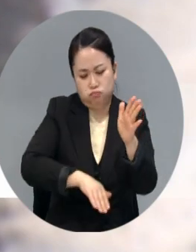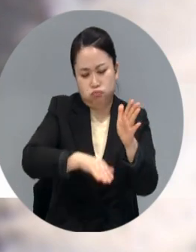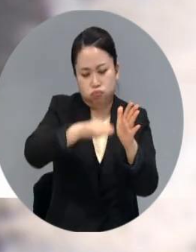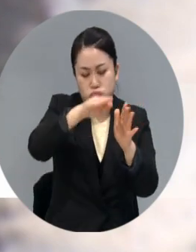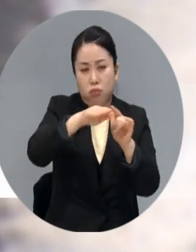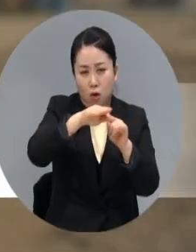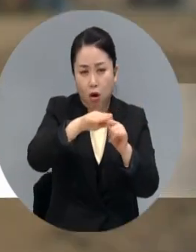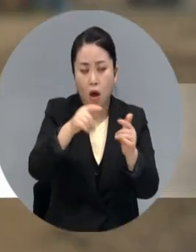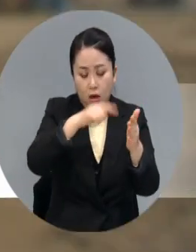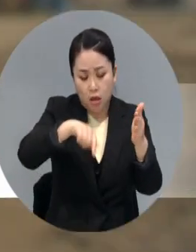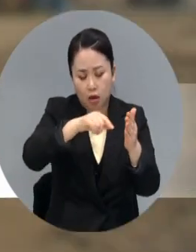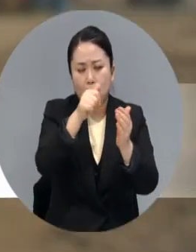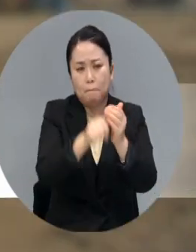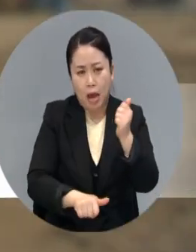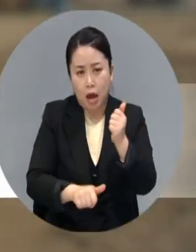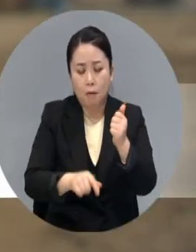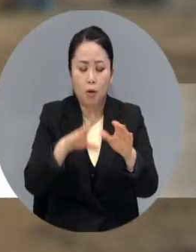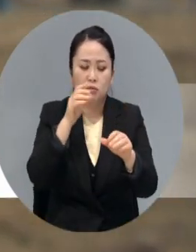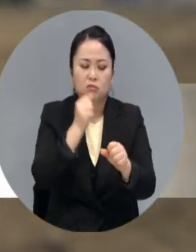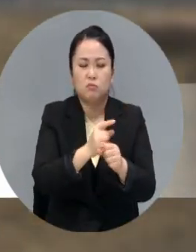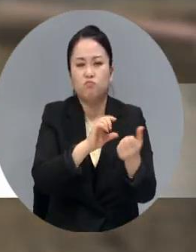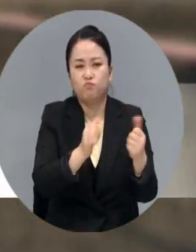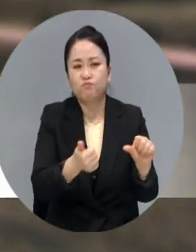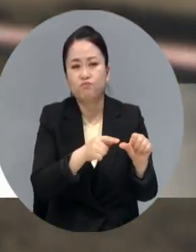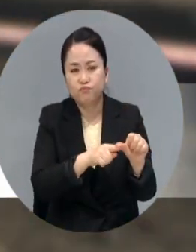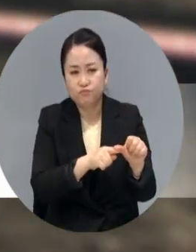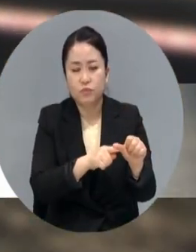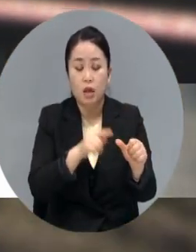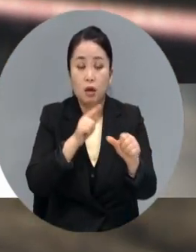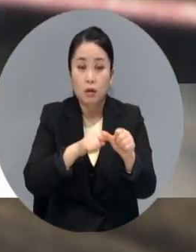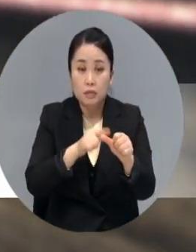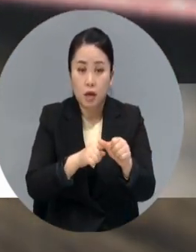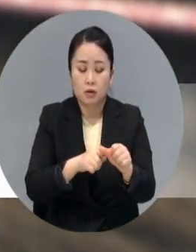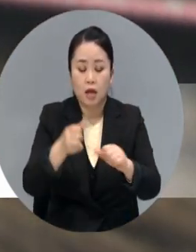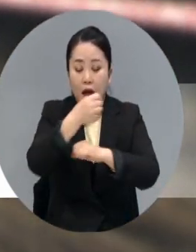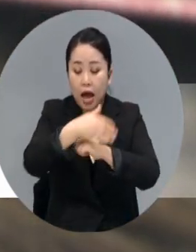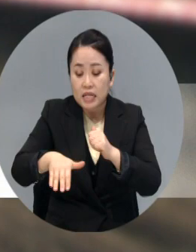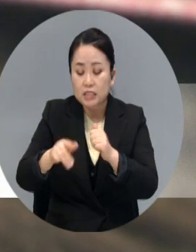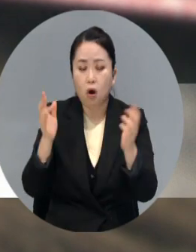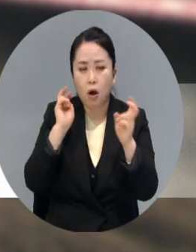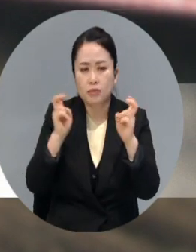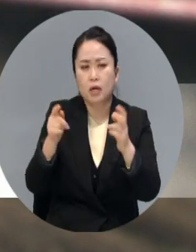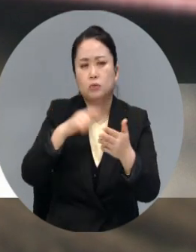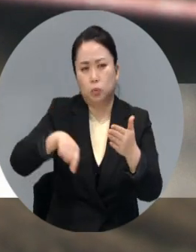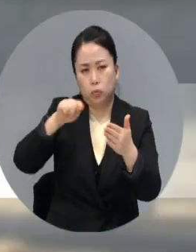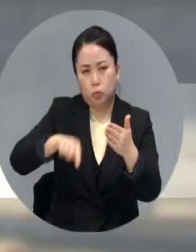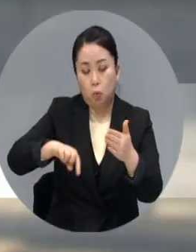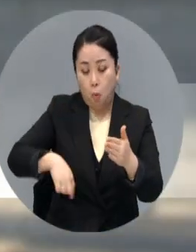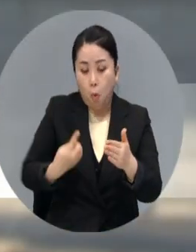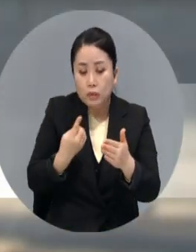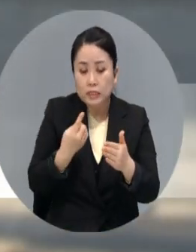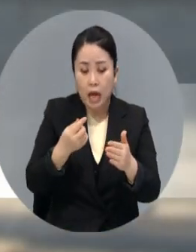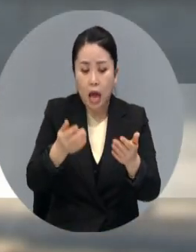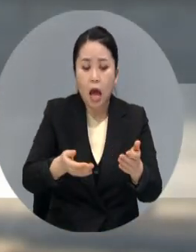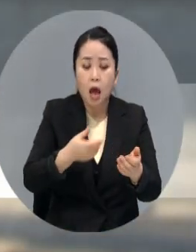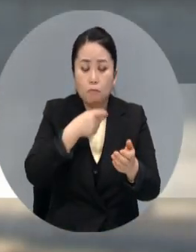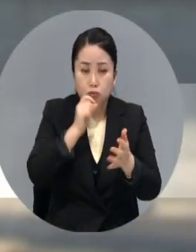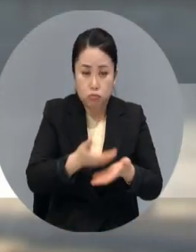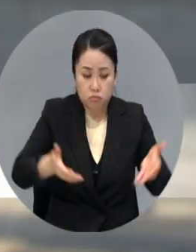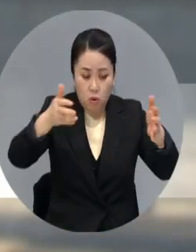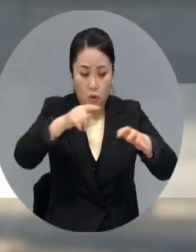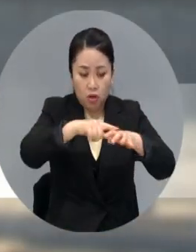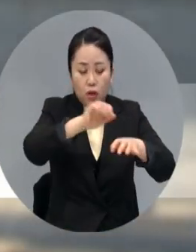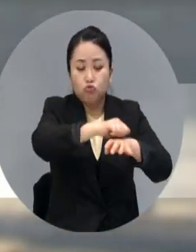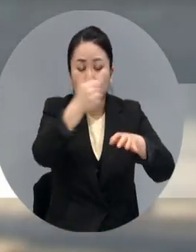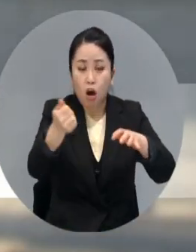이미 심정지 상태였습니다. 숨진 작업자는 하청업체 소속으로 홀로 빗물 저류조 뚜껑 보수